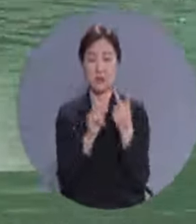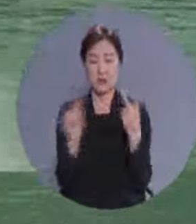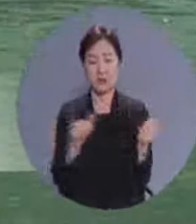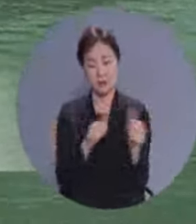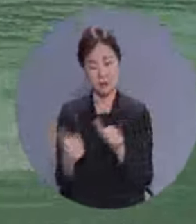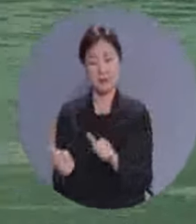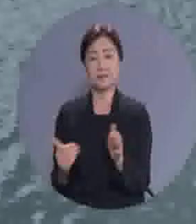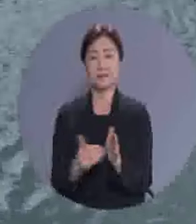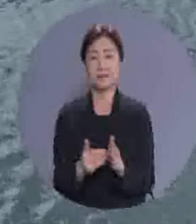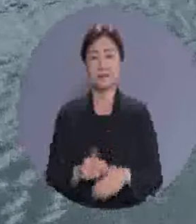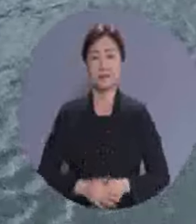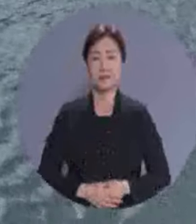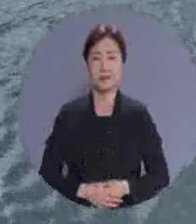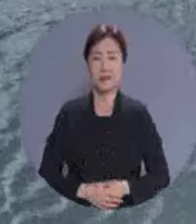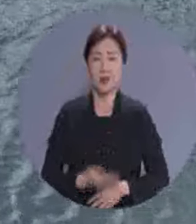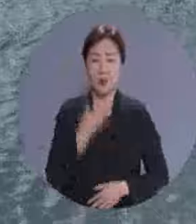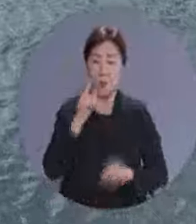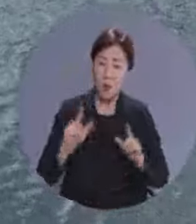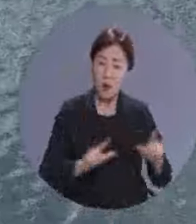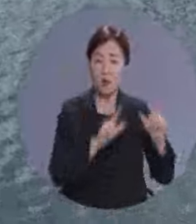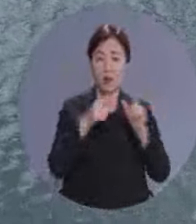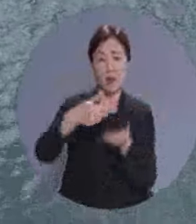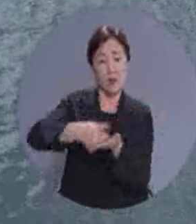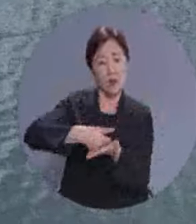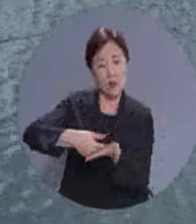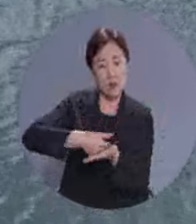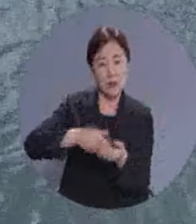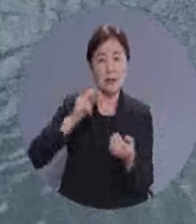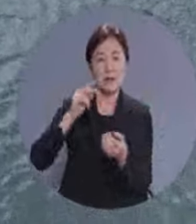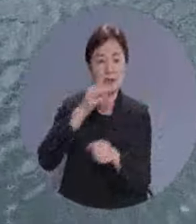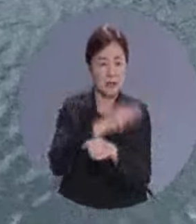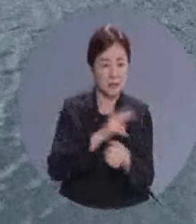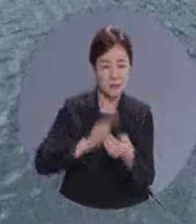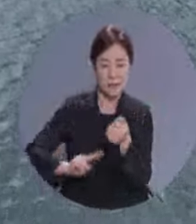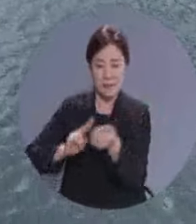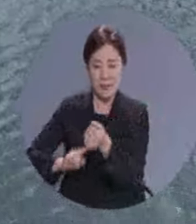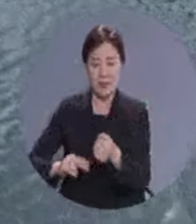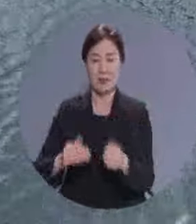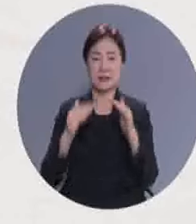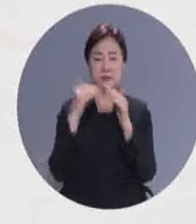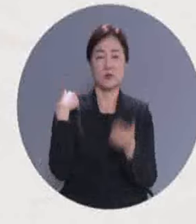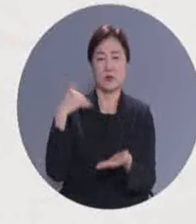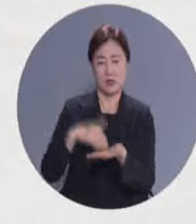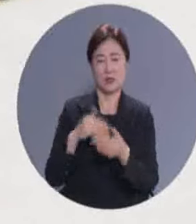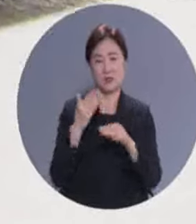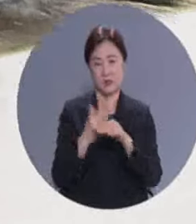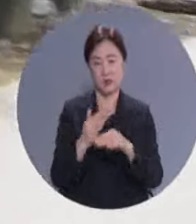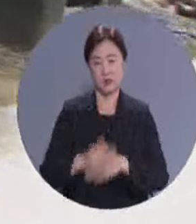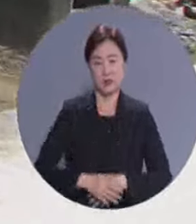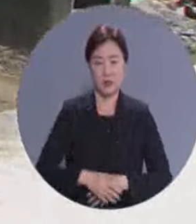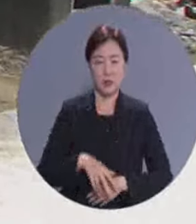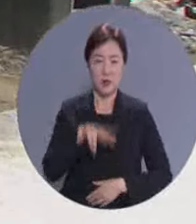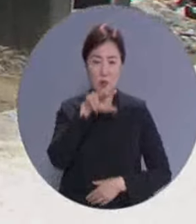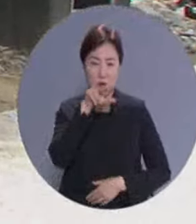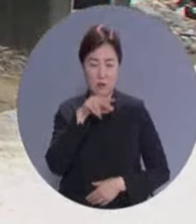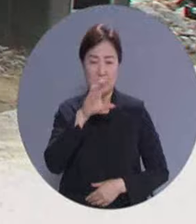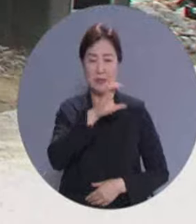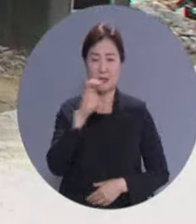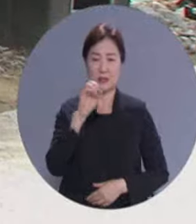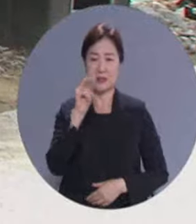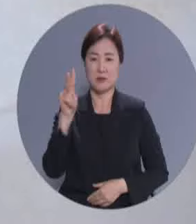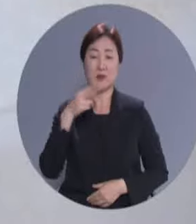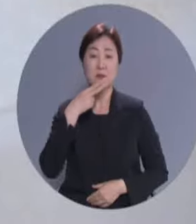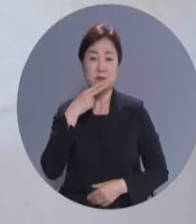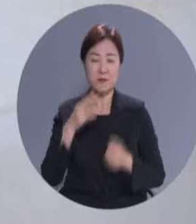숨졌습니다. 생계를 위해 고물을 모아 팔던 이들은 마을로 돌아가던 중이었습니다. 블랙박스나 CCTV가 없어